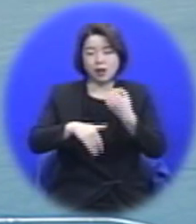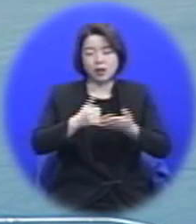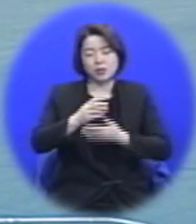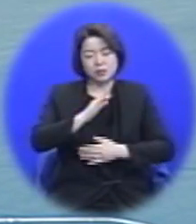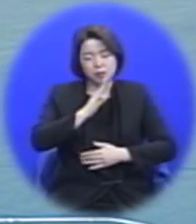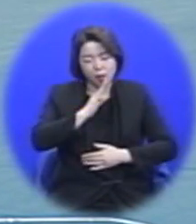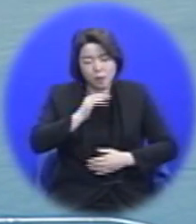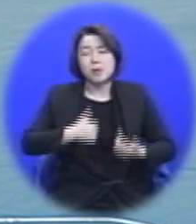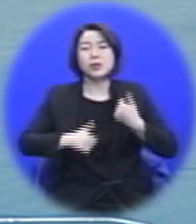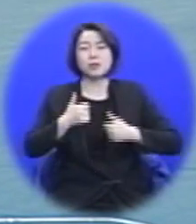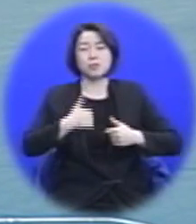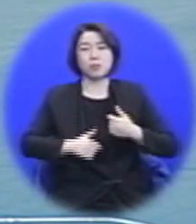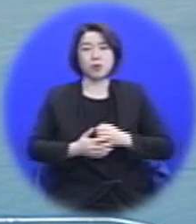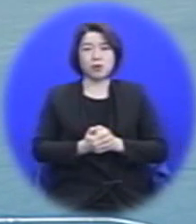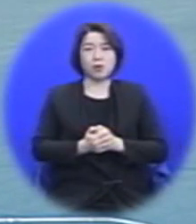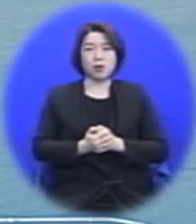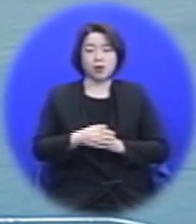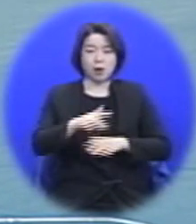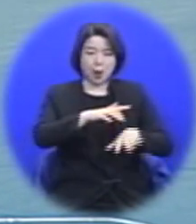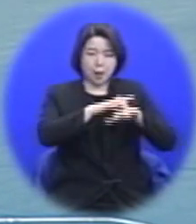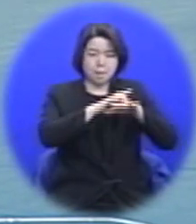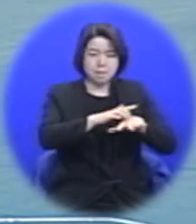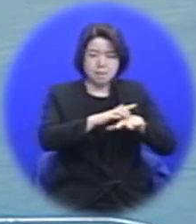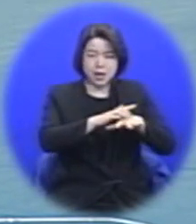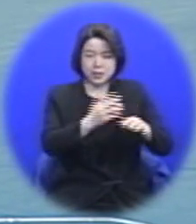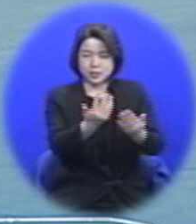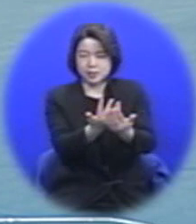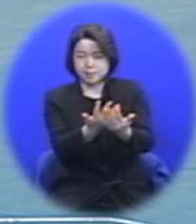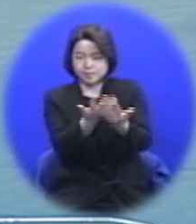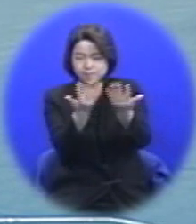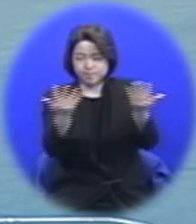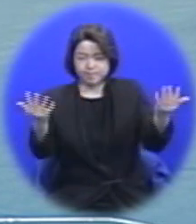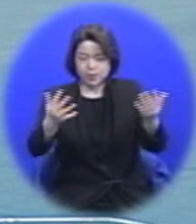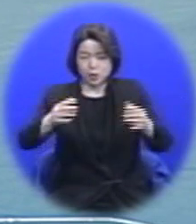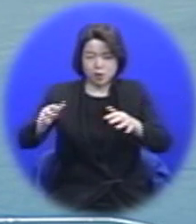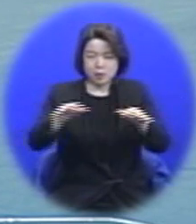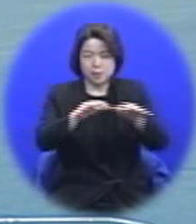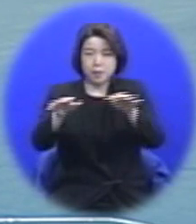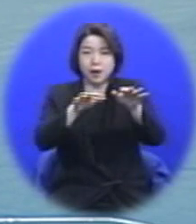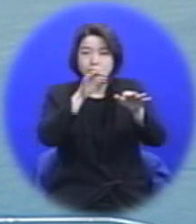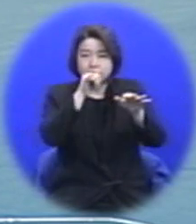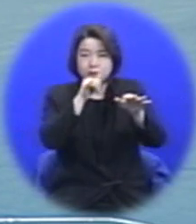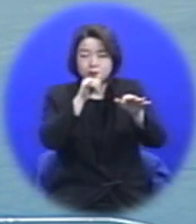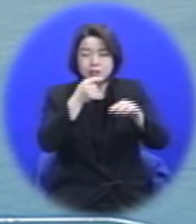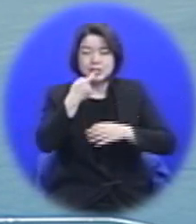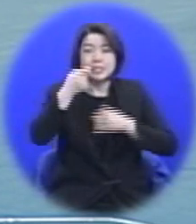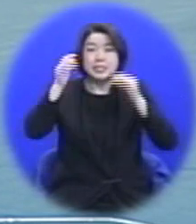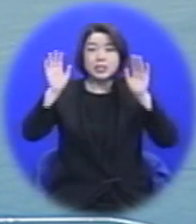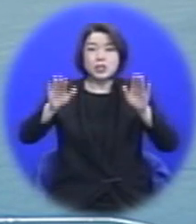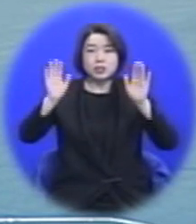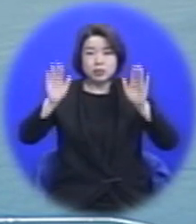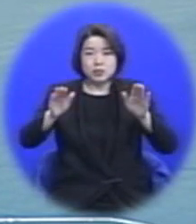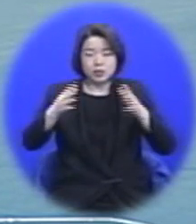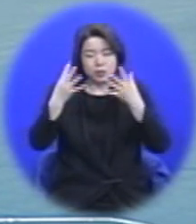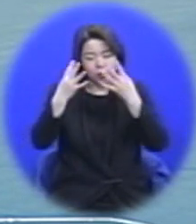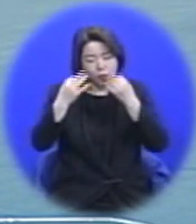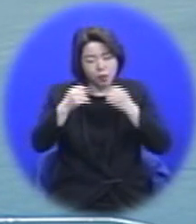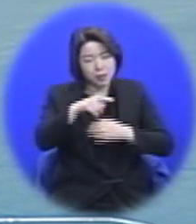기뻤겠습니까? 마귀의 진은 얼마나 흔들렸겠습니까? 천사들은 얼마나